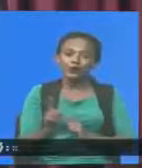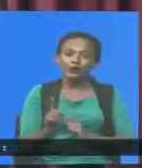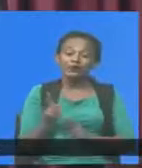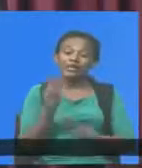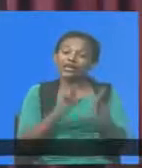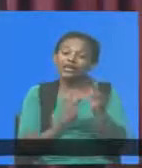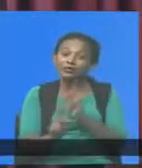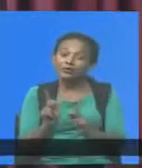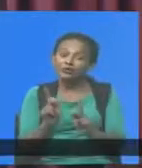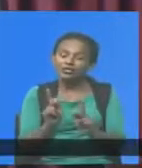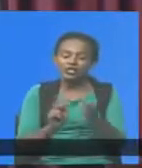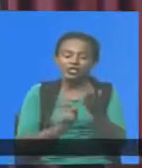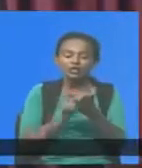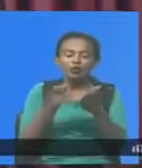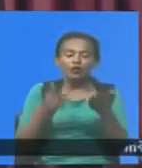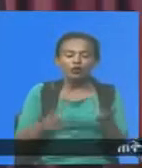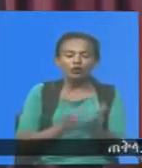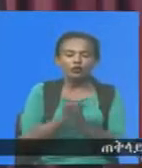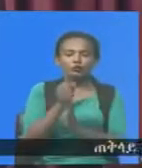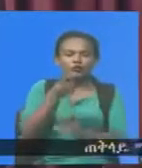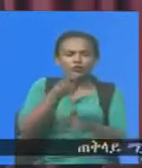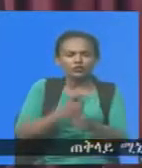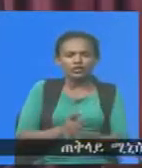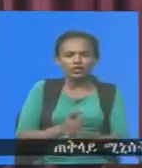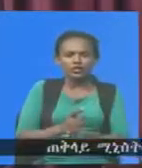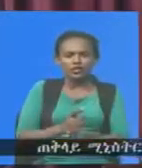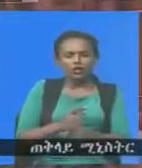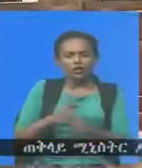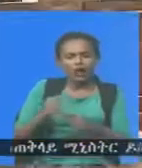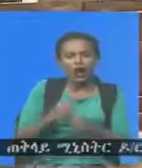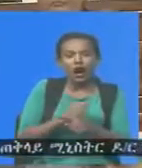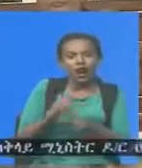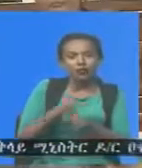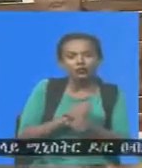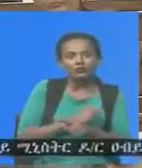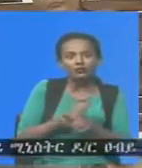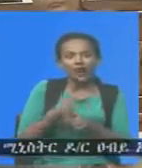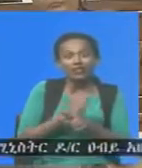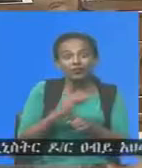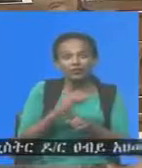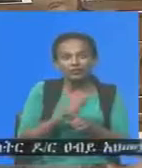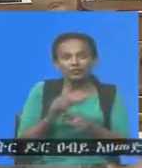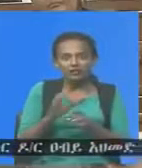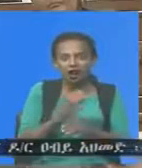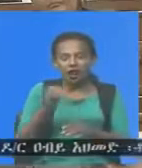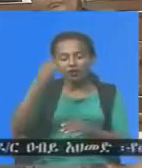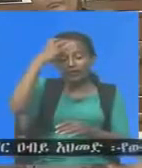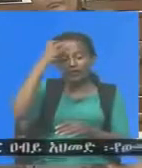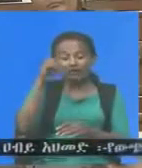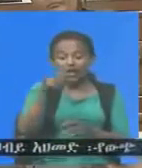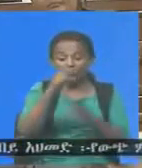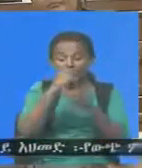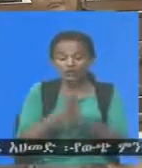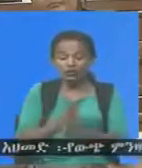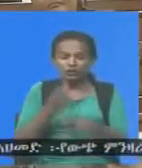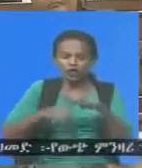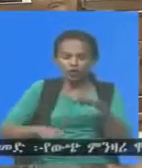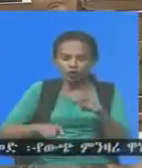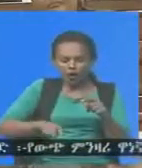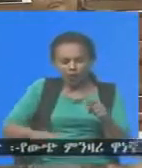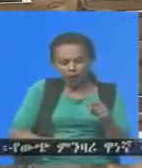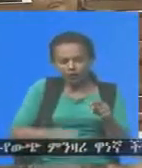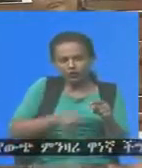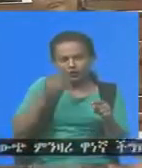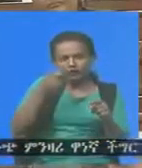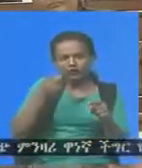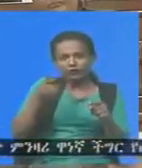ህዝብ ዲሞክራሲያዊ መብቱን በትክክል ኤክሰርሳይዝ ማድረግና መንግስት ያማስከበር ሲያቀጠው መቆንጠት